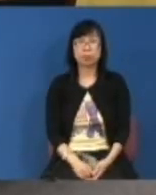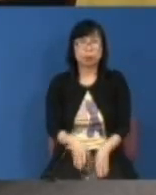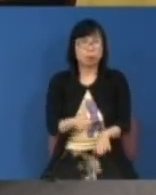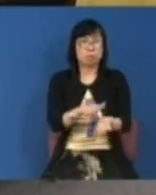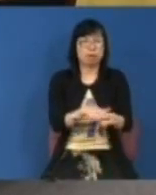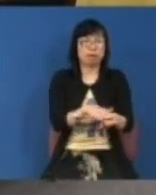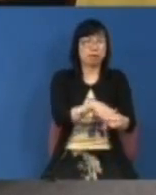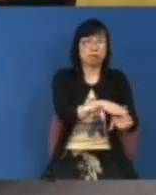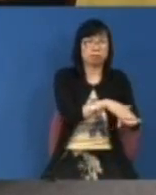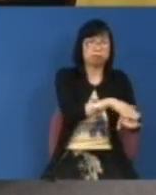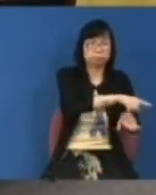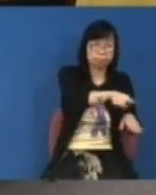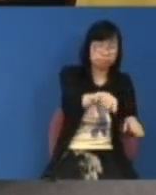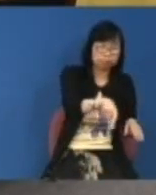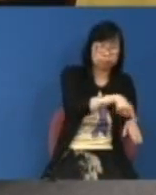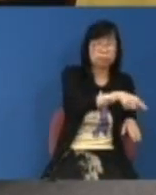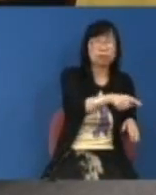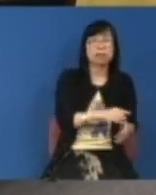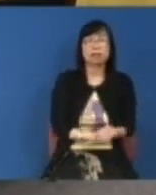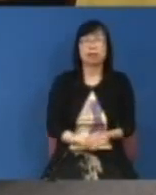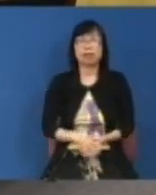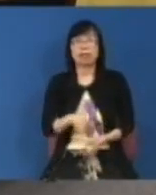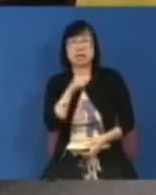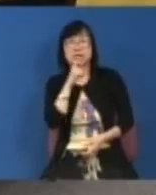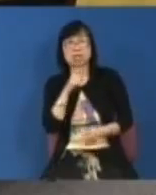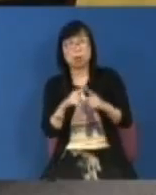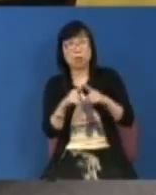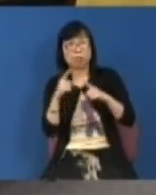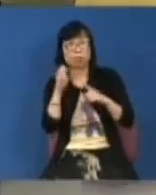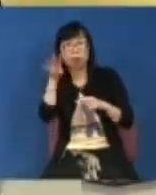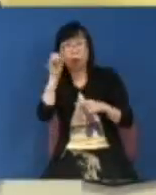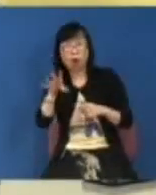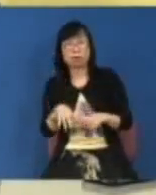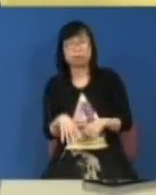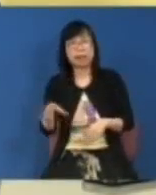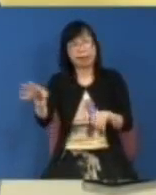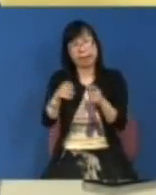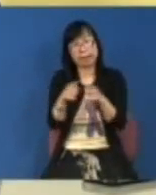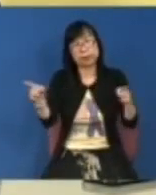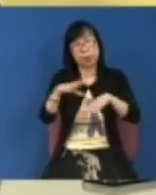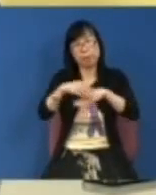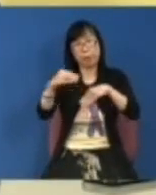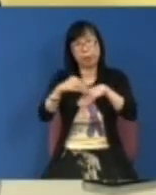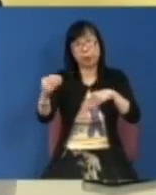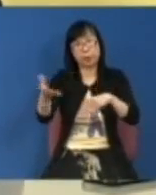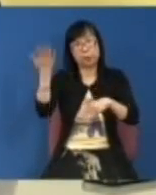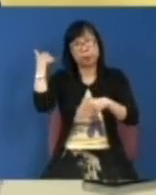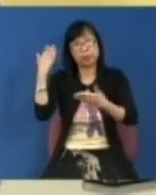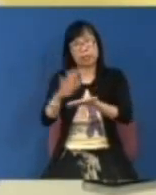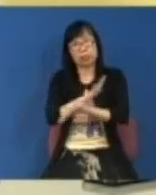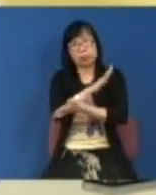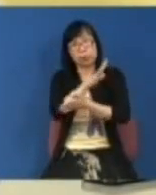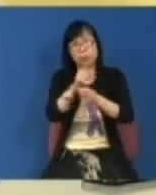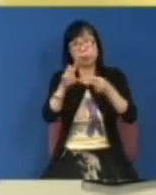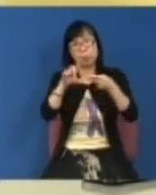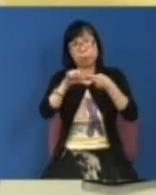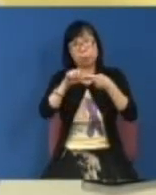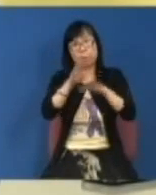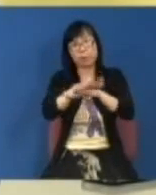置里面。咁即係當然有另一個論述啦，有人同我講就係話，長毛當你當年係用和平自願被